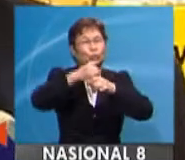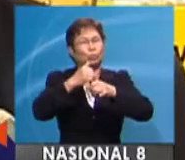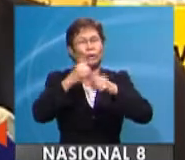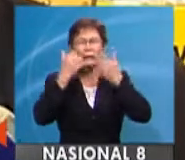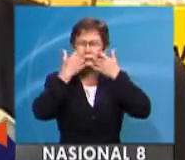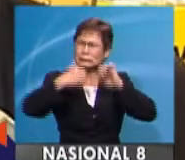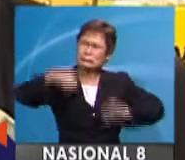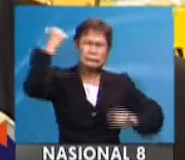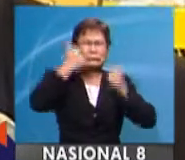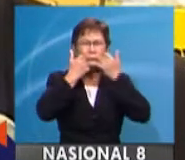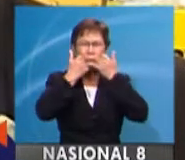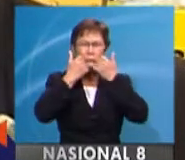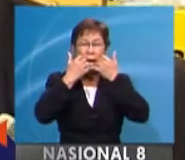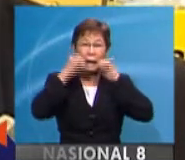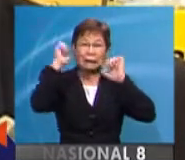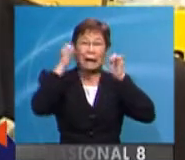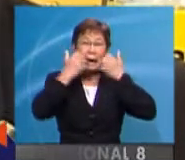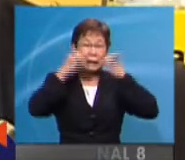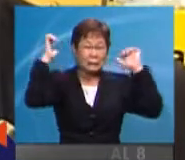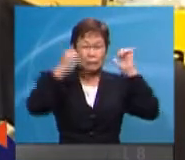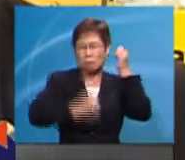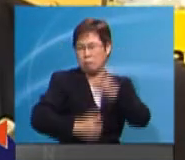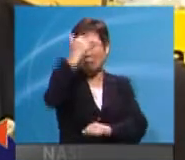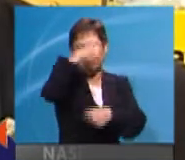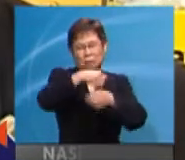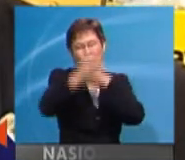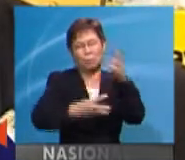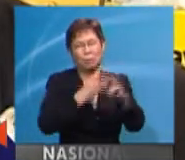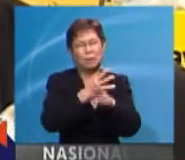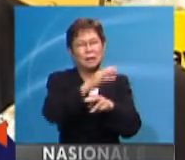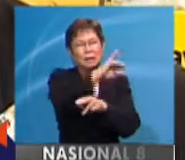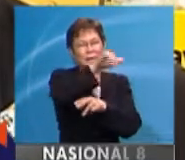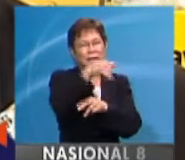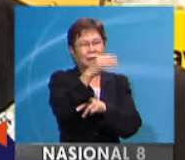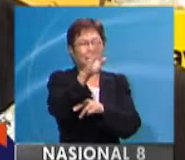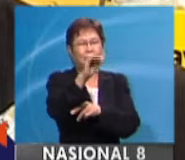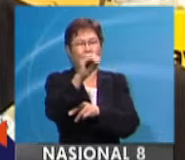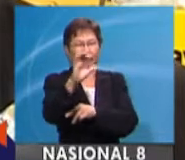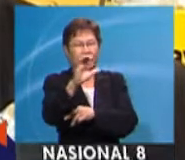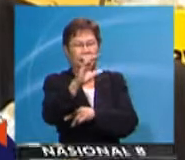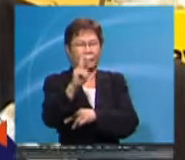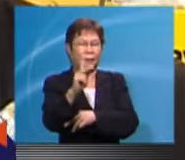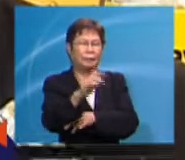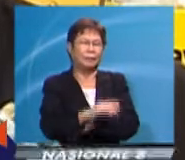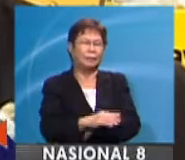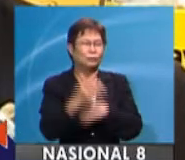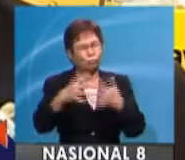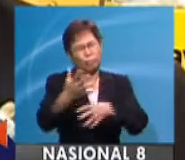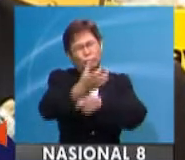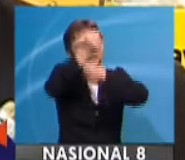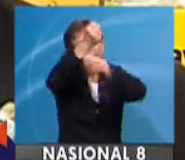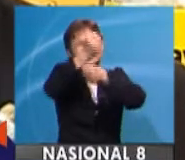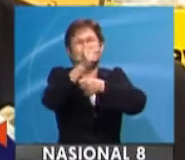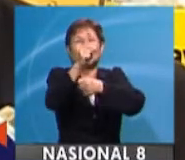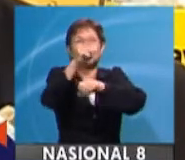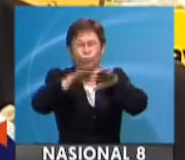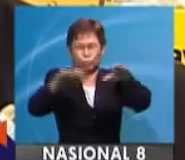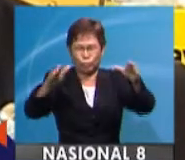macam-macam gmec ataupun McDonald's berdirilah benang Satu meja